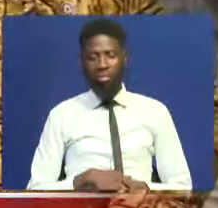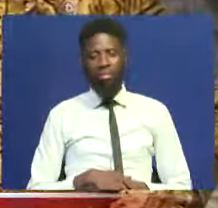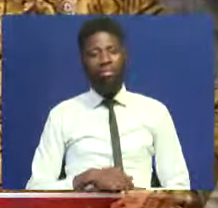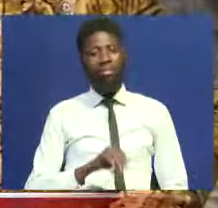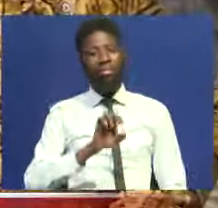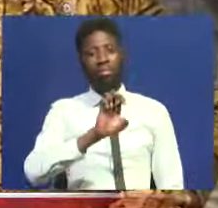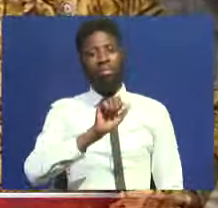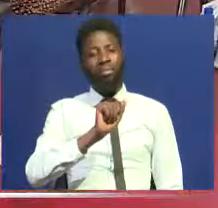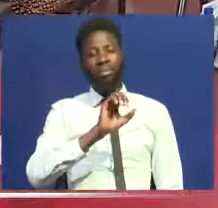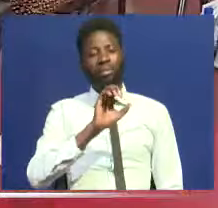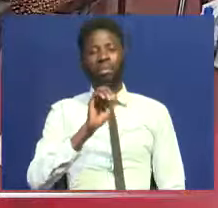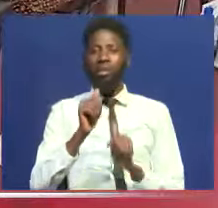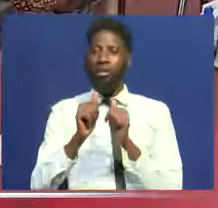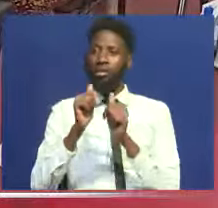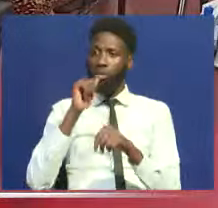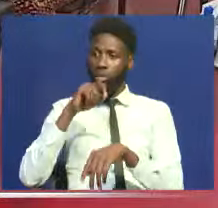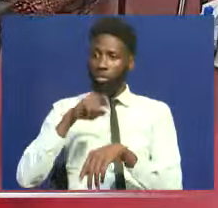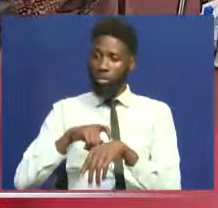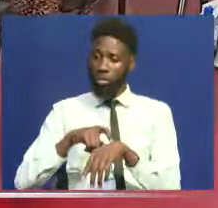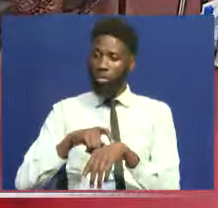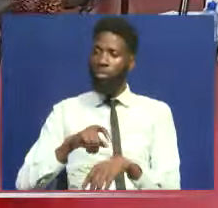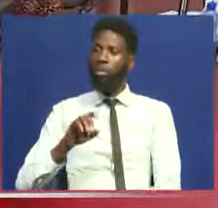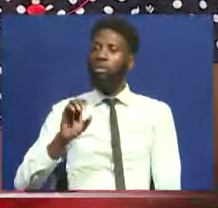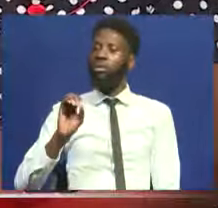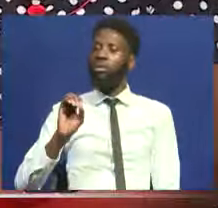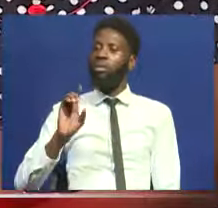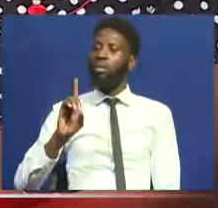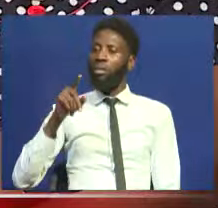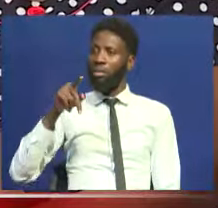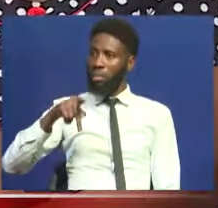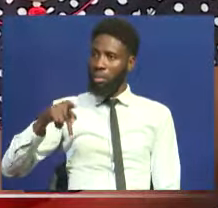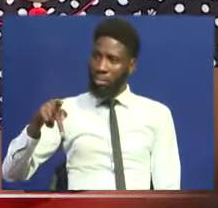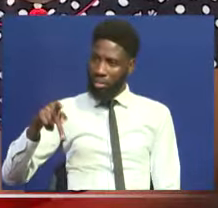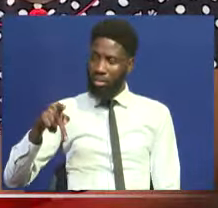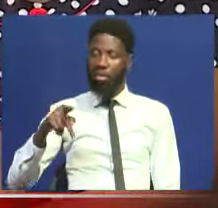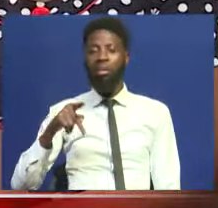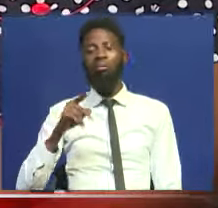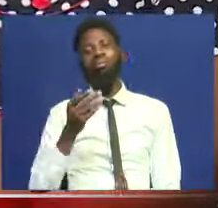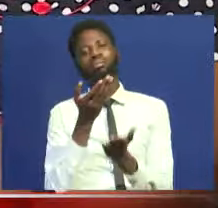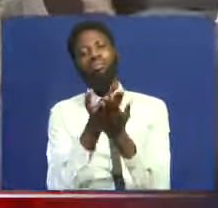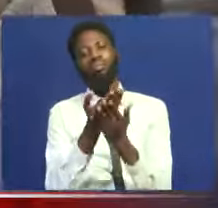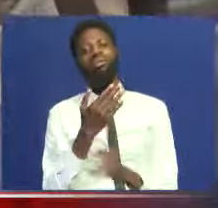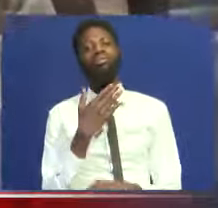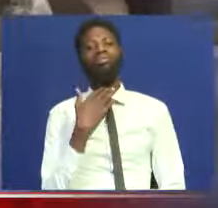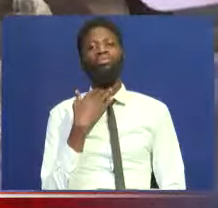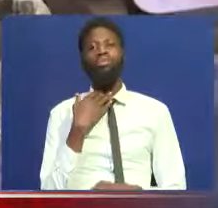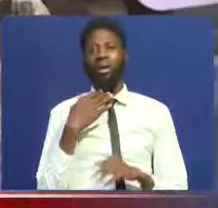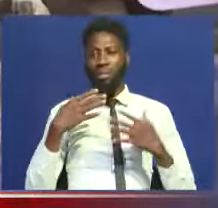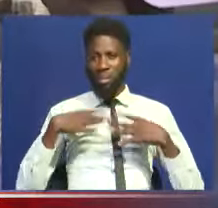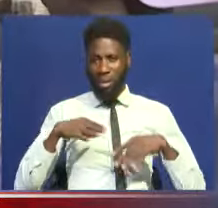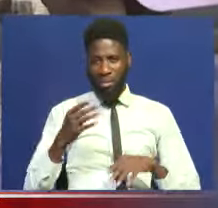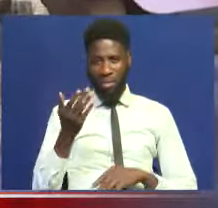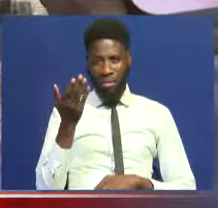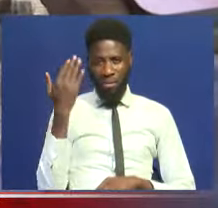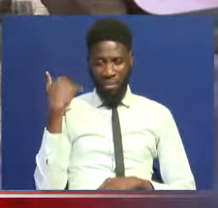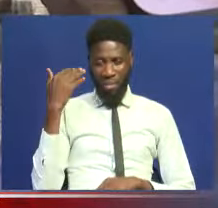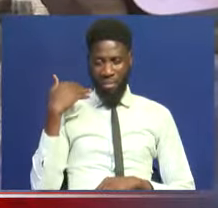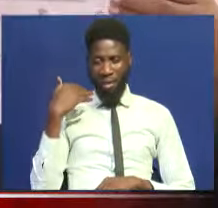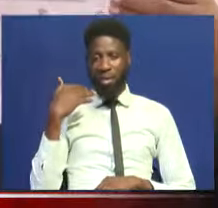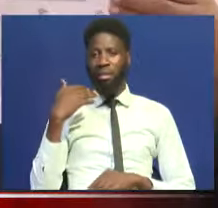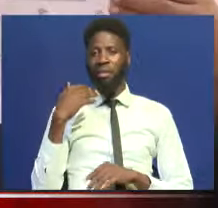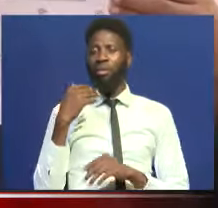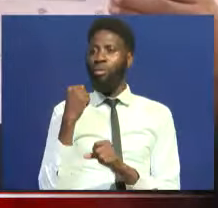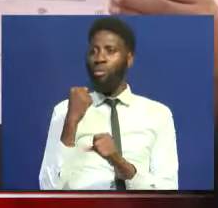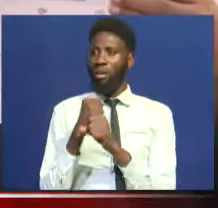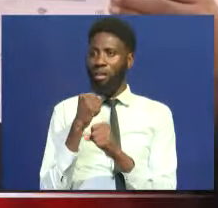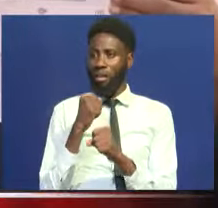ombi lililowasilishwa na mkurugenzi wa mashtaka ya umma akitaka kuondoa mashtaka dhidi ya waliokuwa maafisa wa kampuni ya